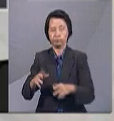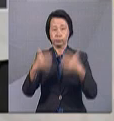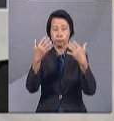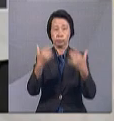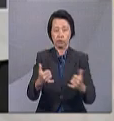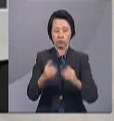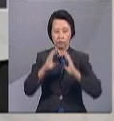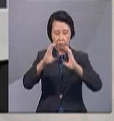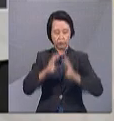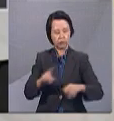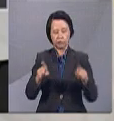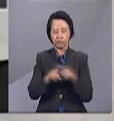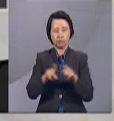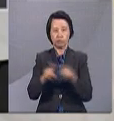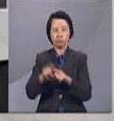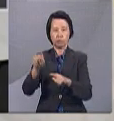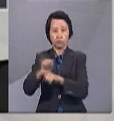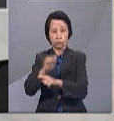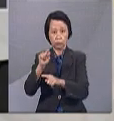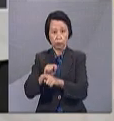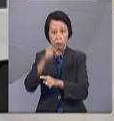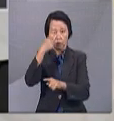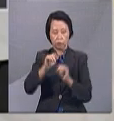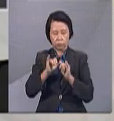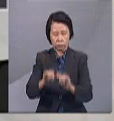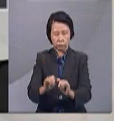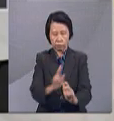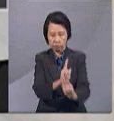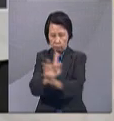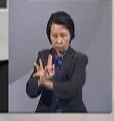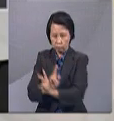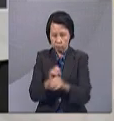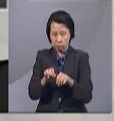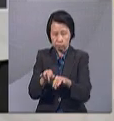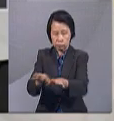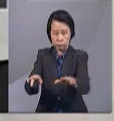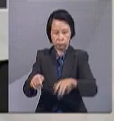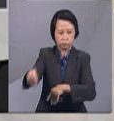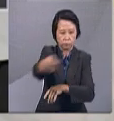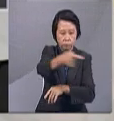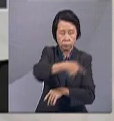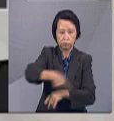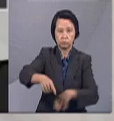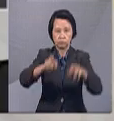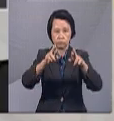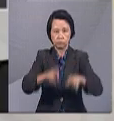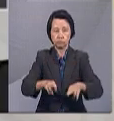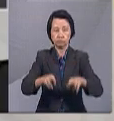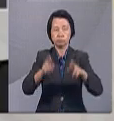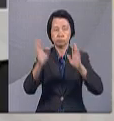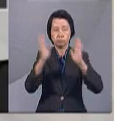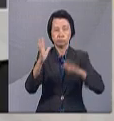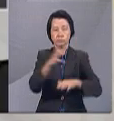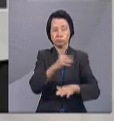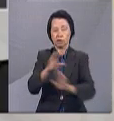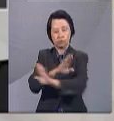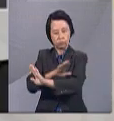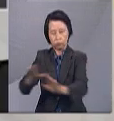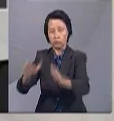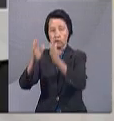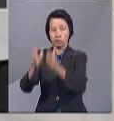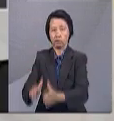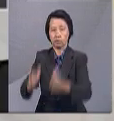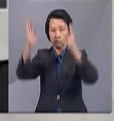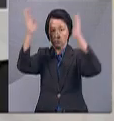pendekatan yang sama digunakan bagi terus mengawal penularan dikalangan kwagen kader dan bukan warga negara